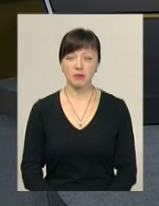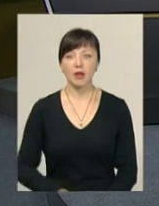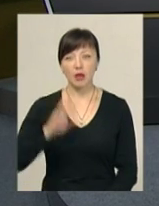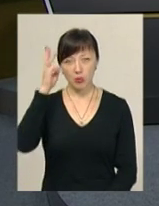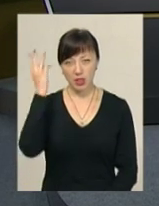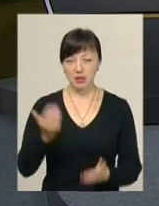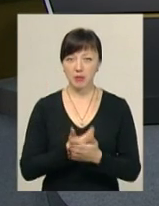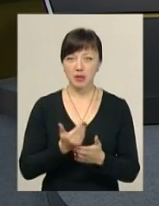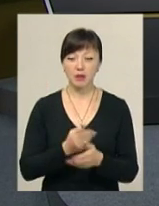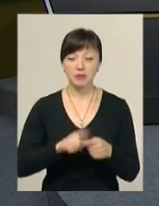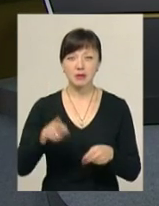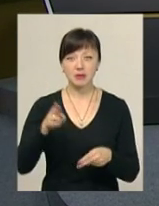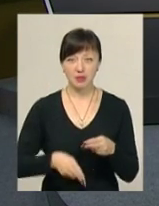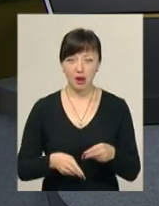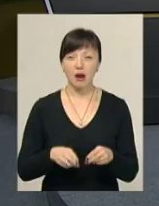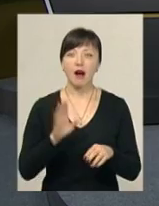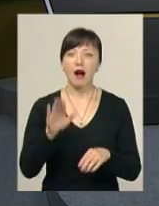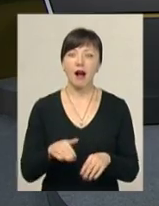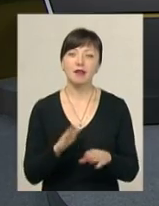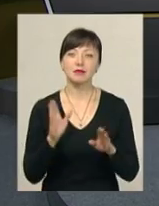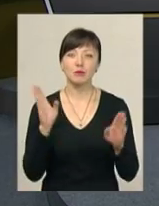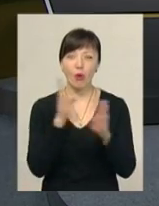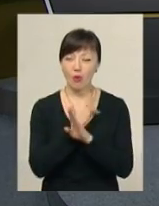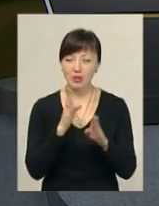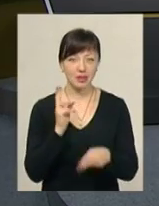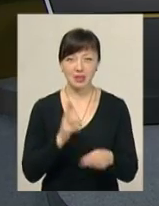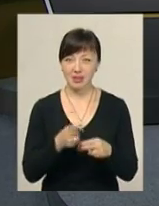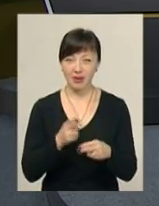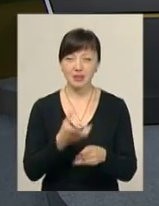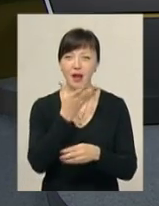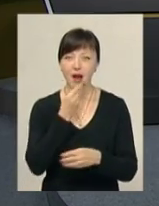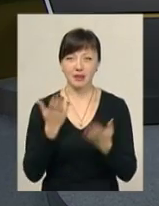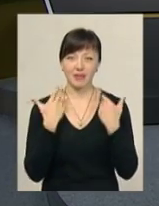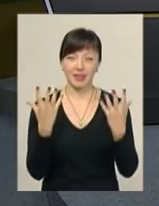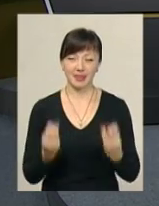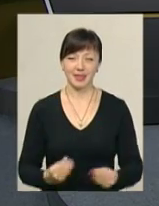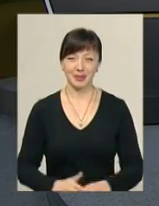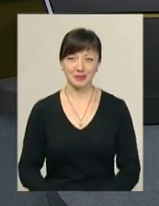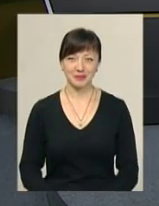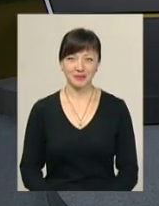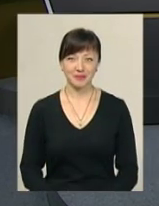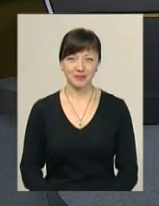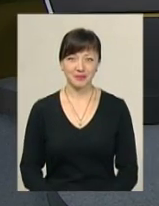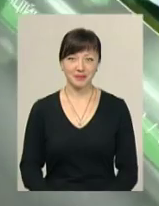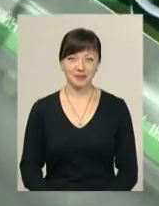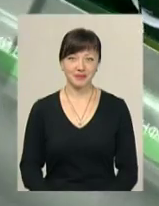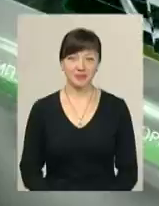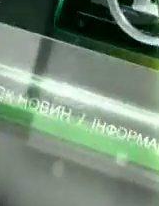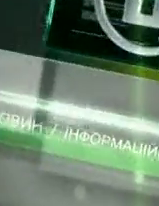Подільська панорама добігла кінця. Нехай циклон не стане на заваді. Гарних вихідних!